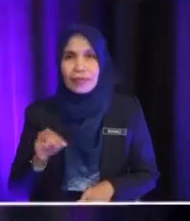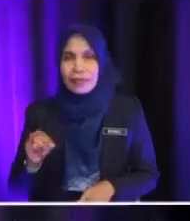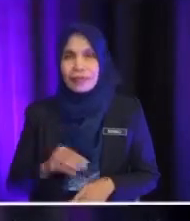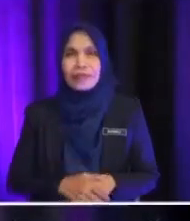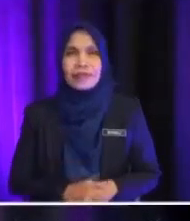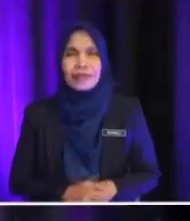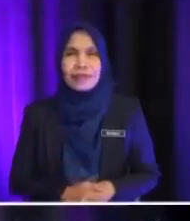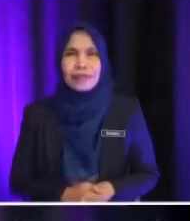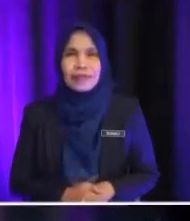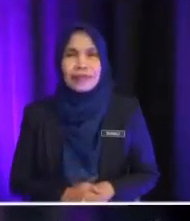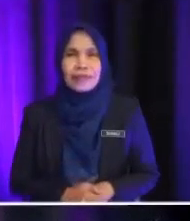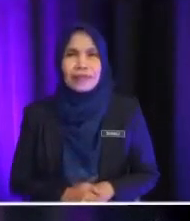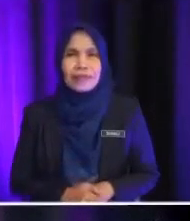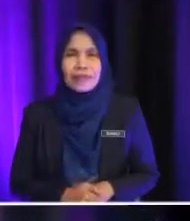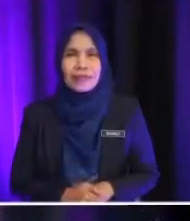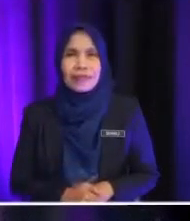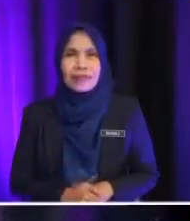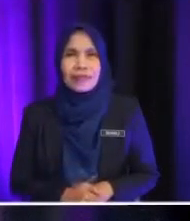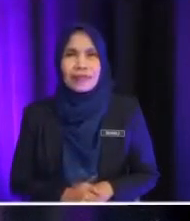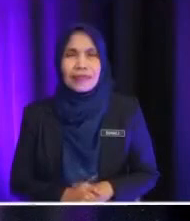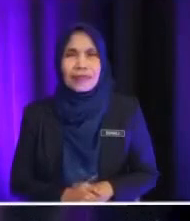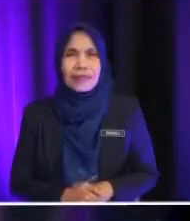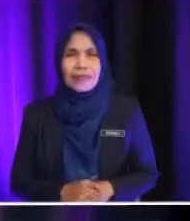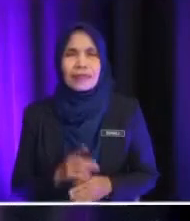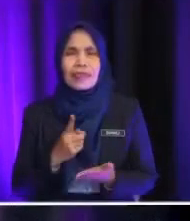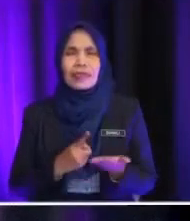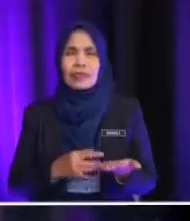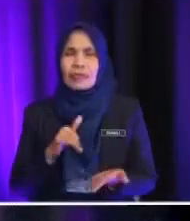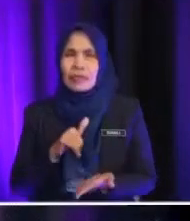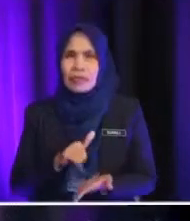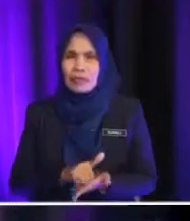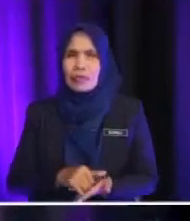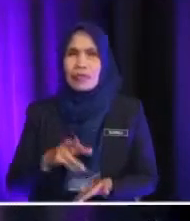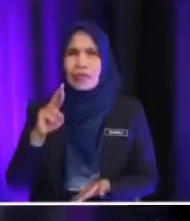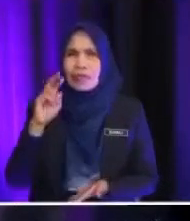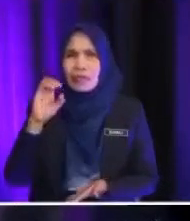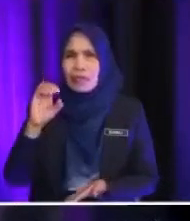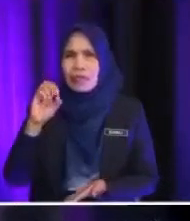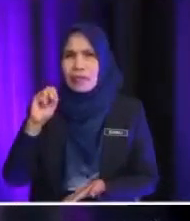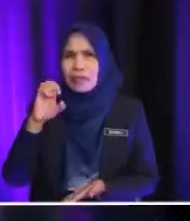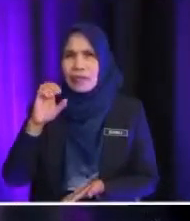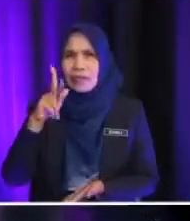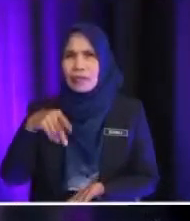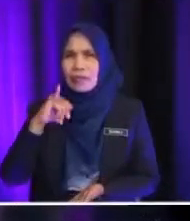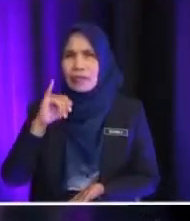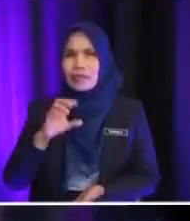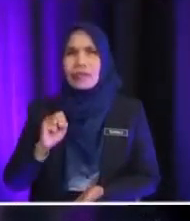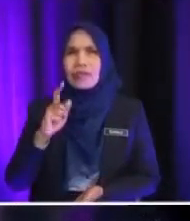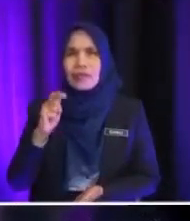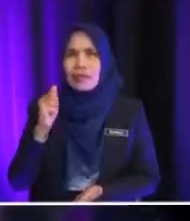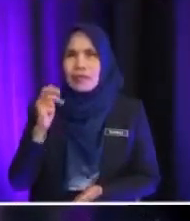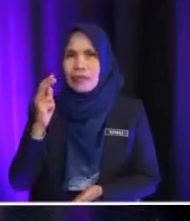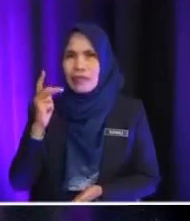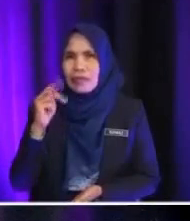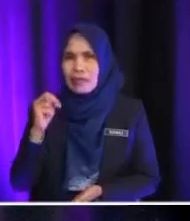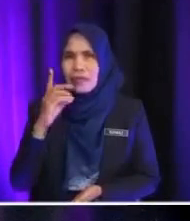Boleh cikgu. Okey. Kita boleh tahu tak apa itu resepi standard? Resepi kebanyakannya biasanya kita buat? Ya betul.